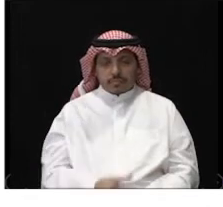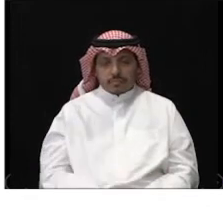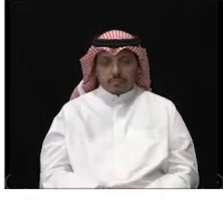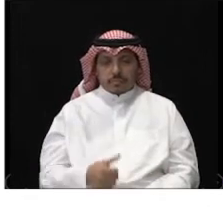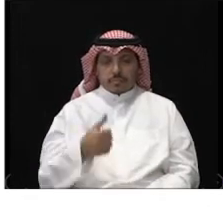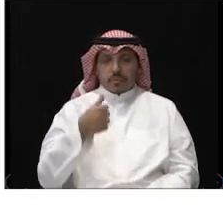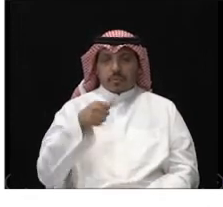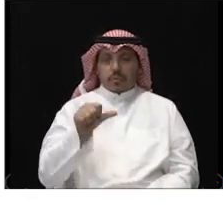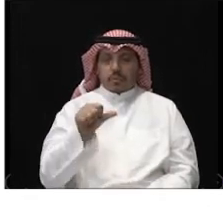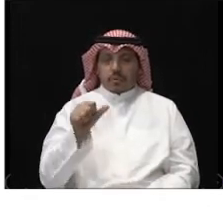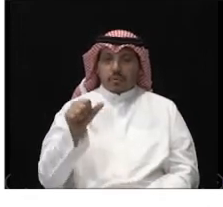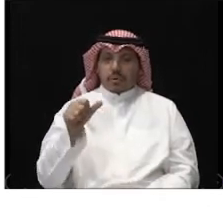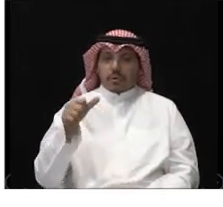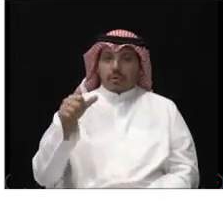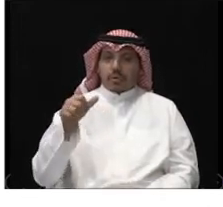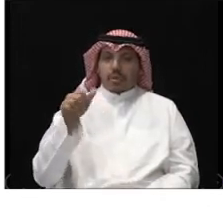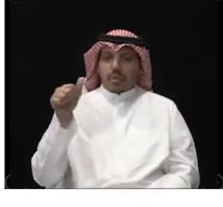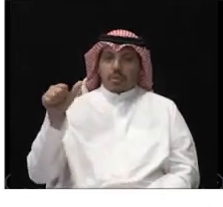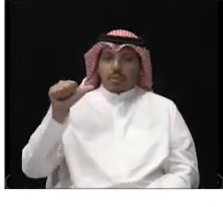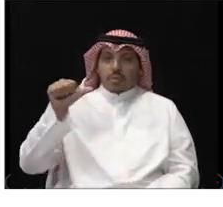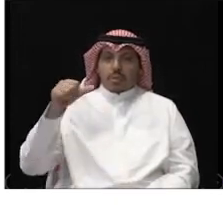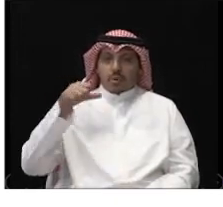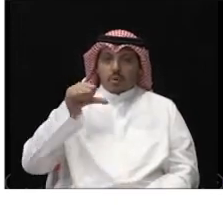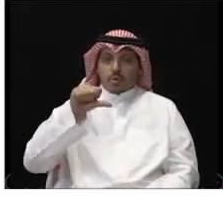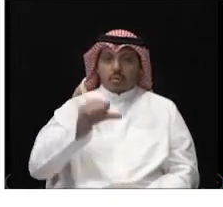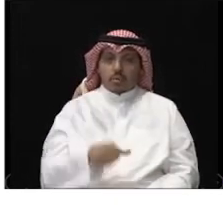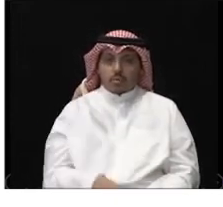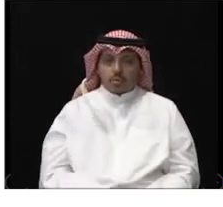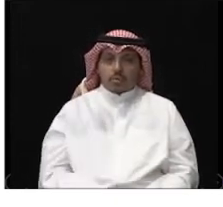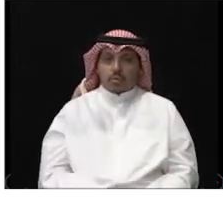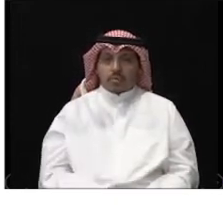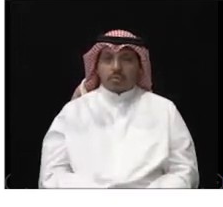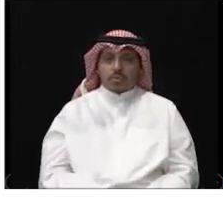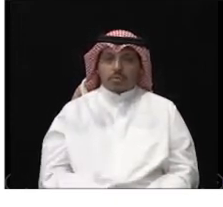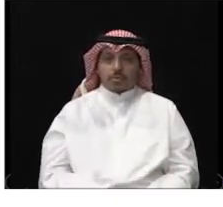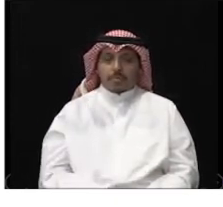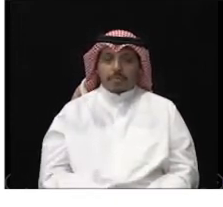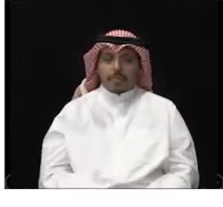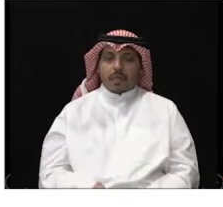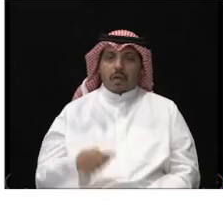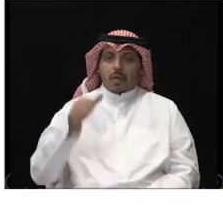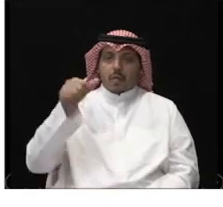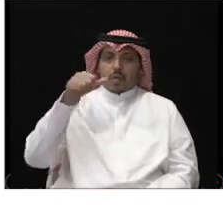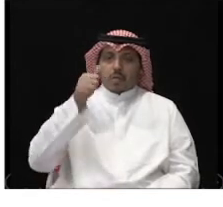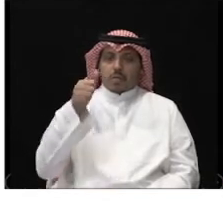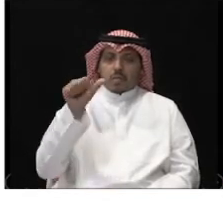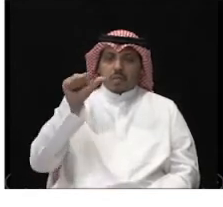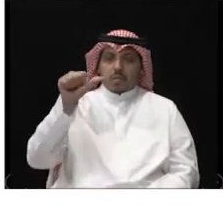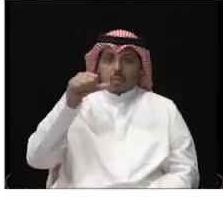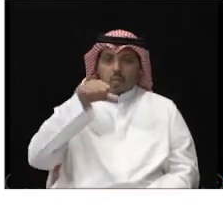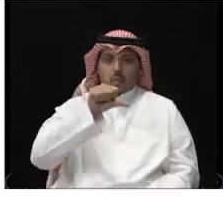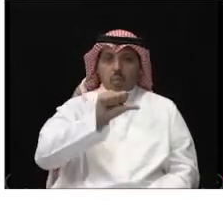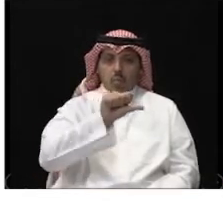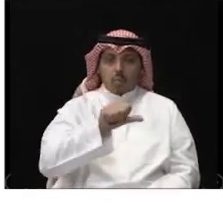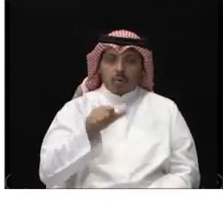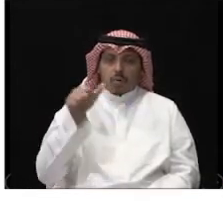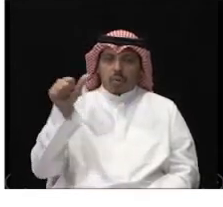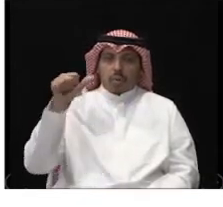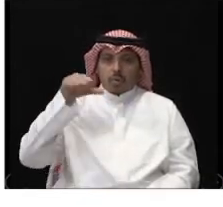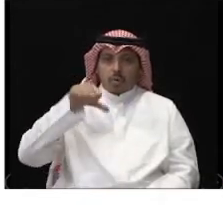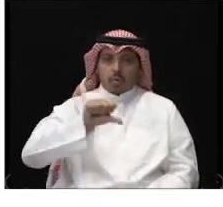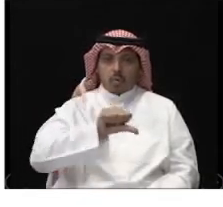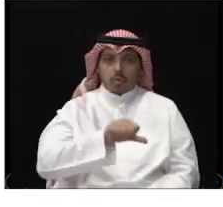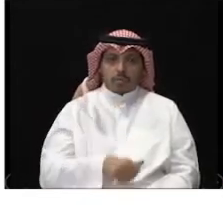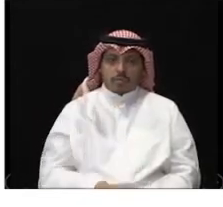المد فهي تمد الحركة التي قبلها، فنقول ضو، هنا ضو، هنا ضو،